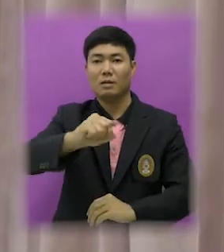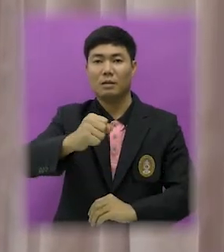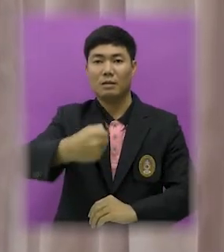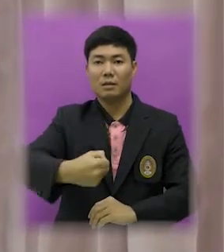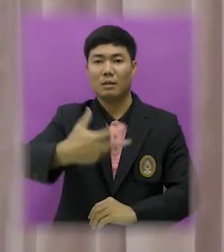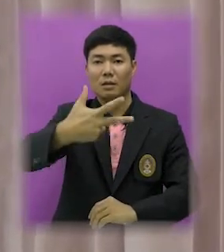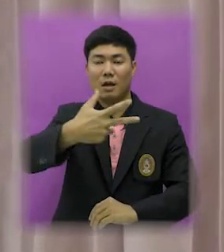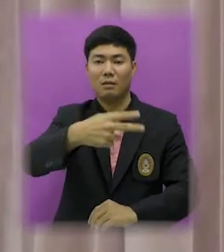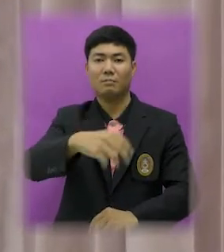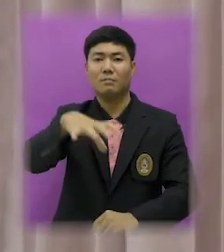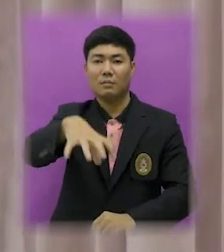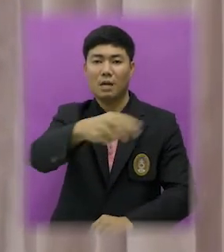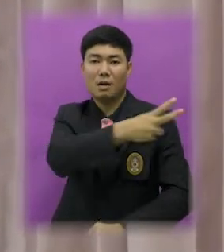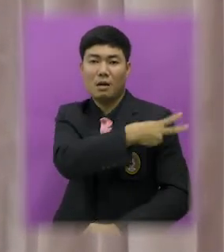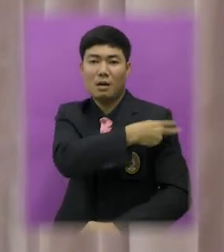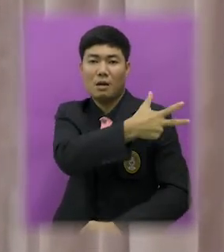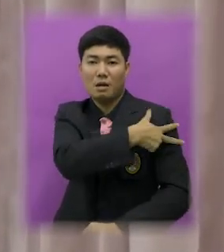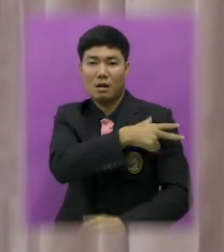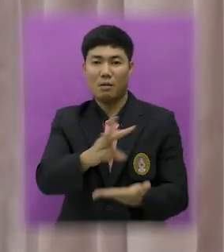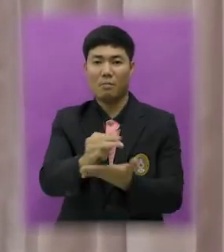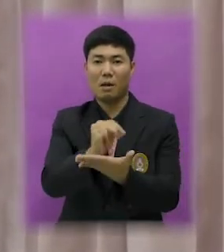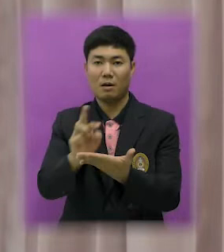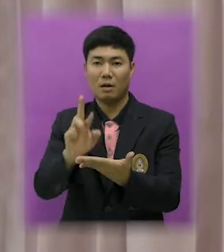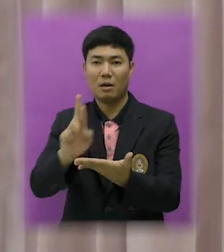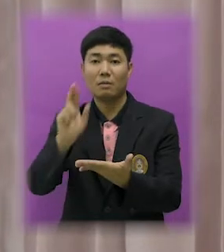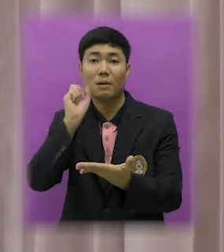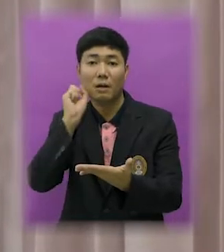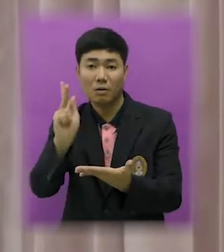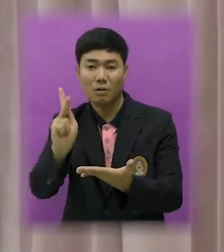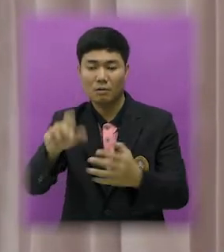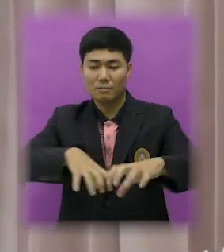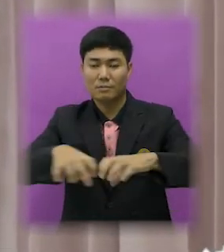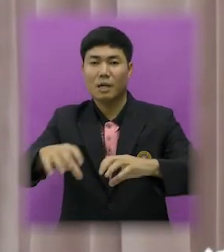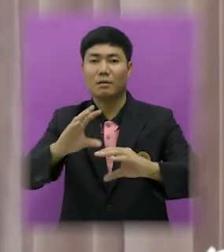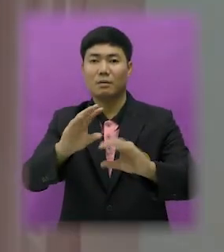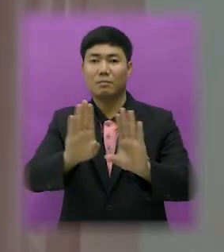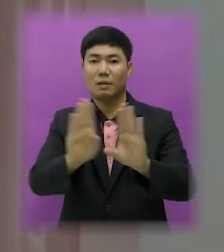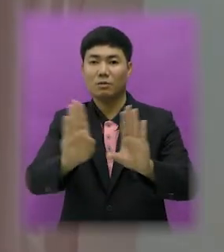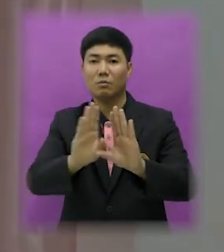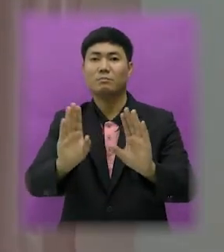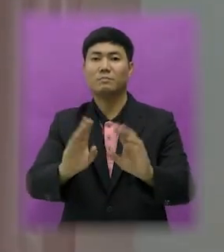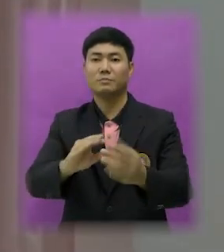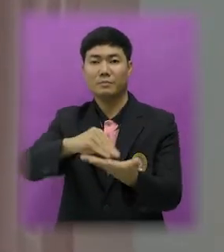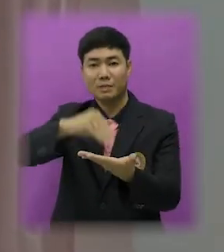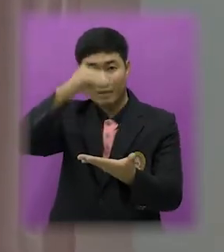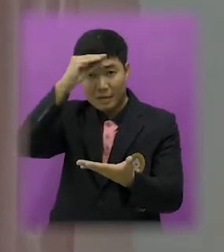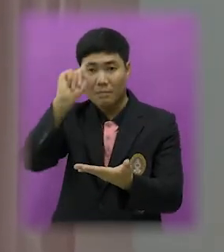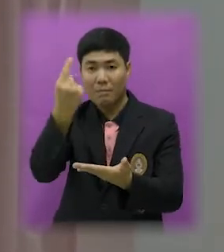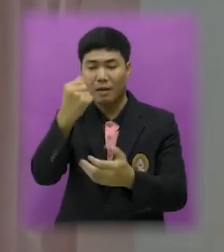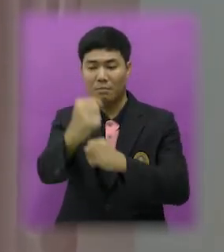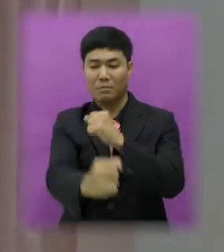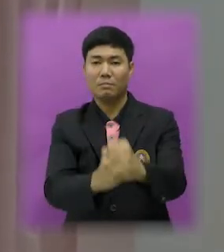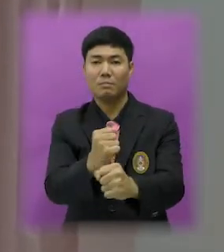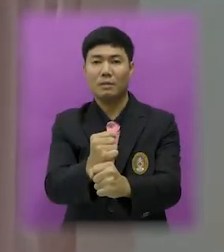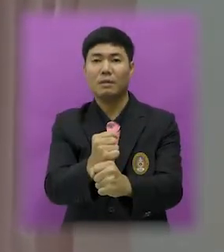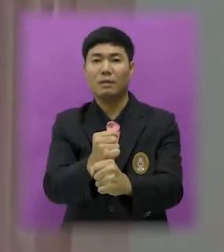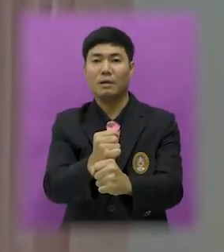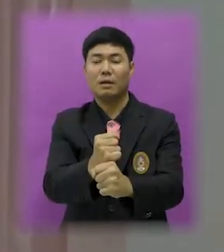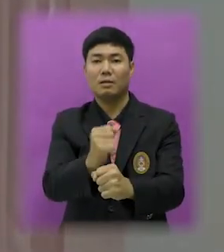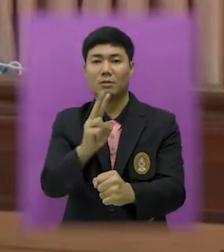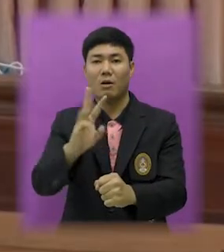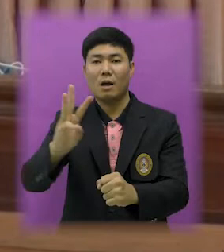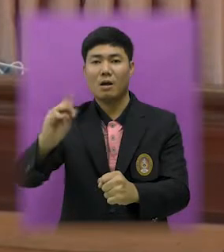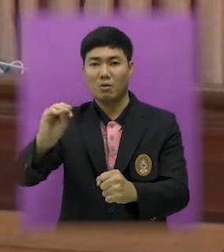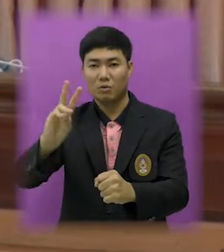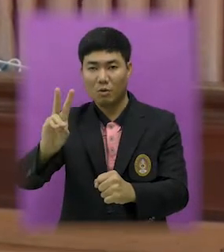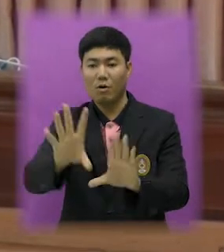าบัณฑิตวิทยาลัยมหาวิทยาลัยราชภัฏสกลนครจัดการประถมนิเทศนักศึกษาระดับบัณฑิตศึกษาประจำภาคเรียนที่